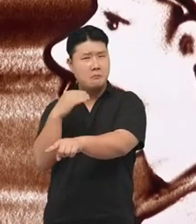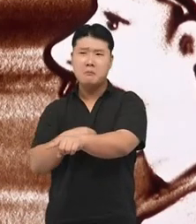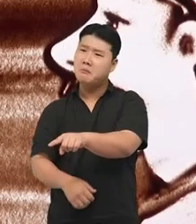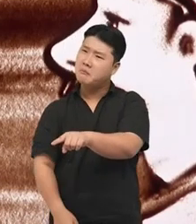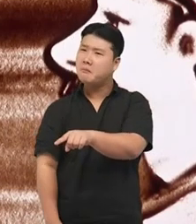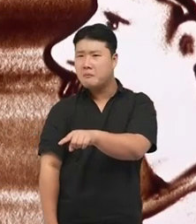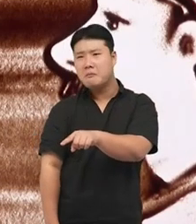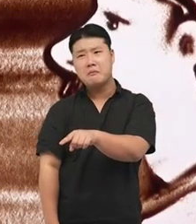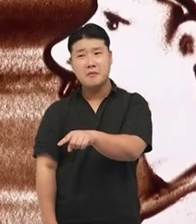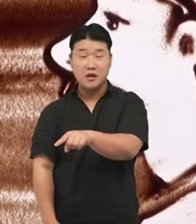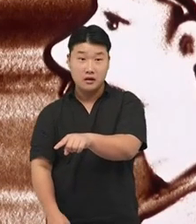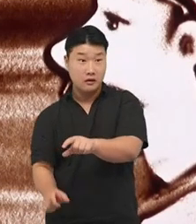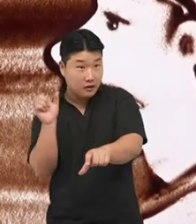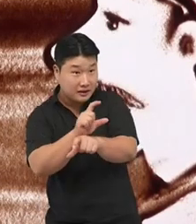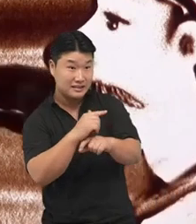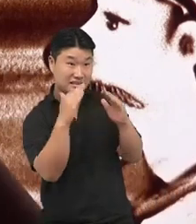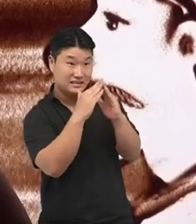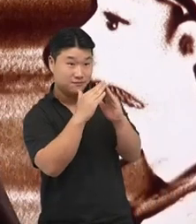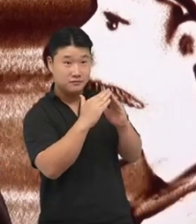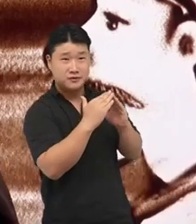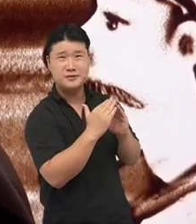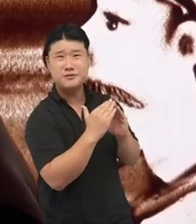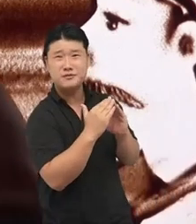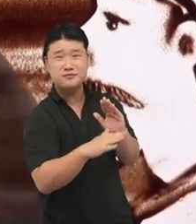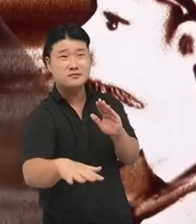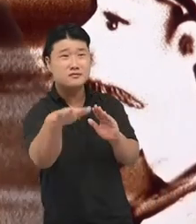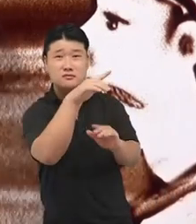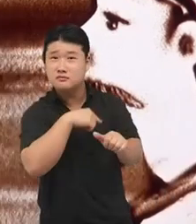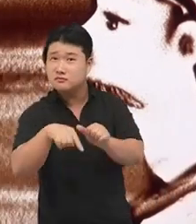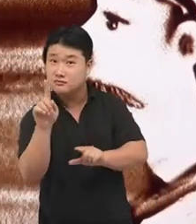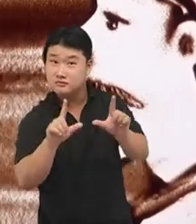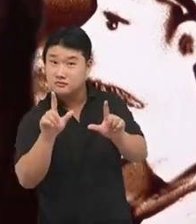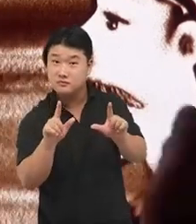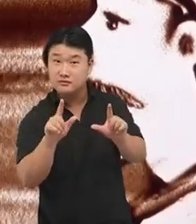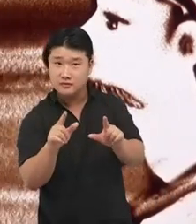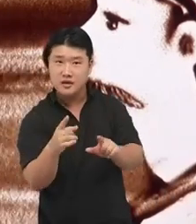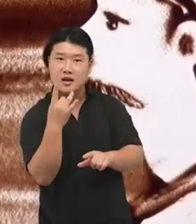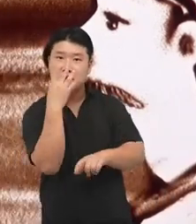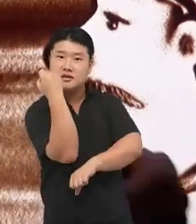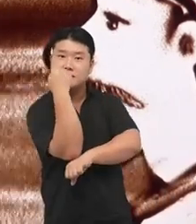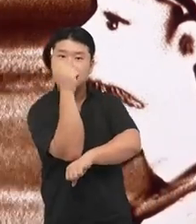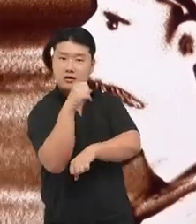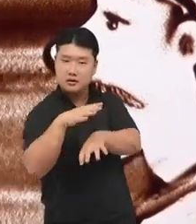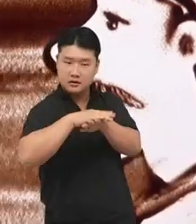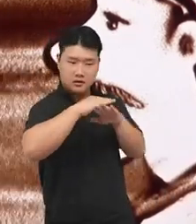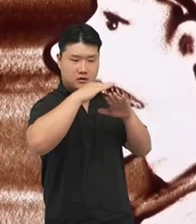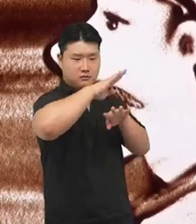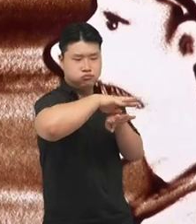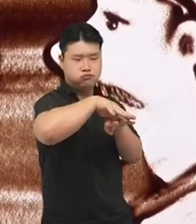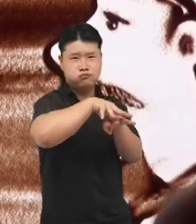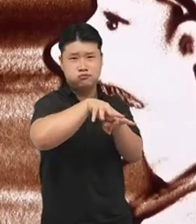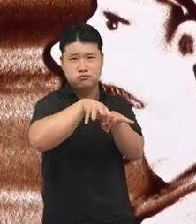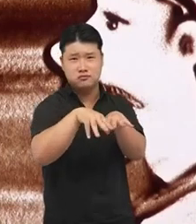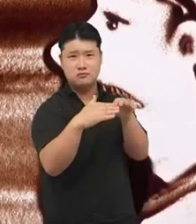신사의 태도라는구만. 여기의 집들은 볏집으로 지붕을 얹은 흙집이 많고 문이란 문은